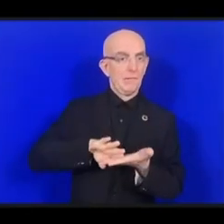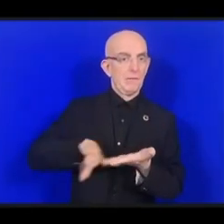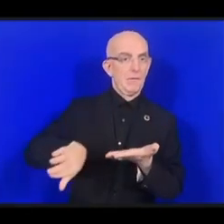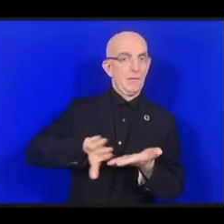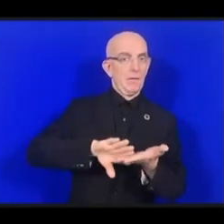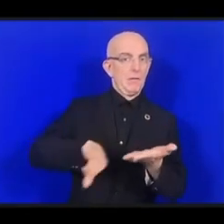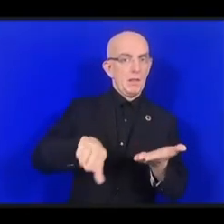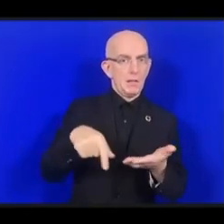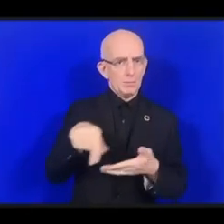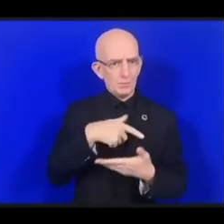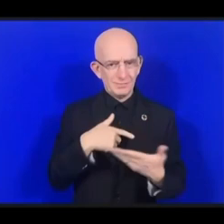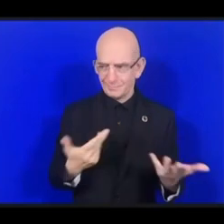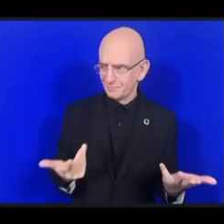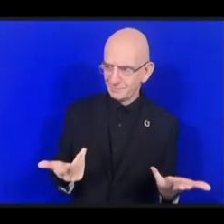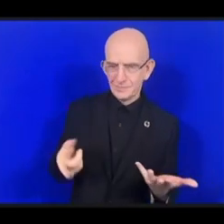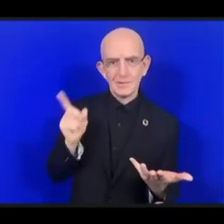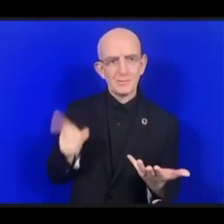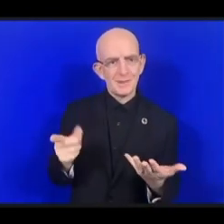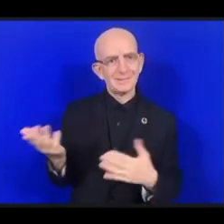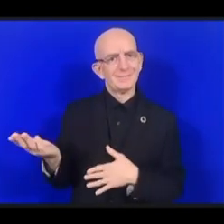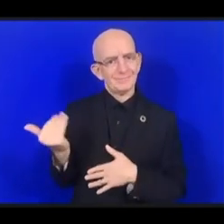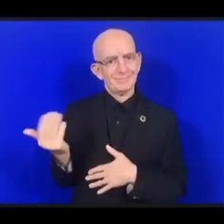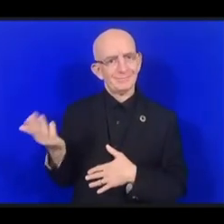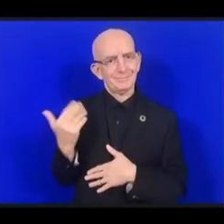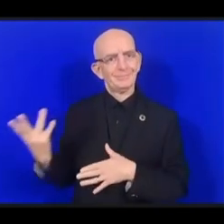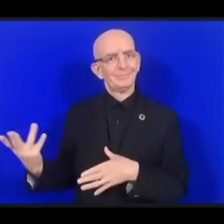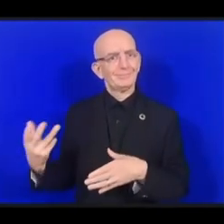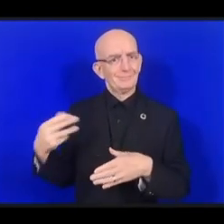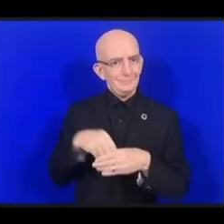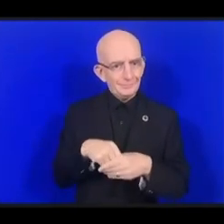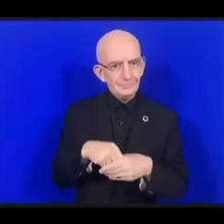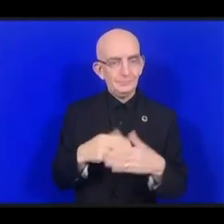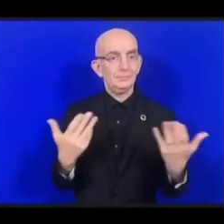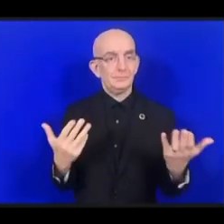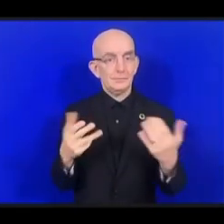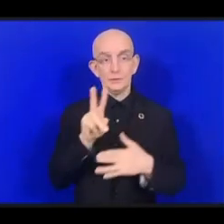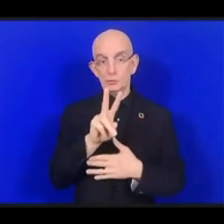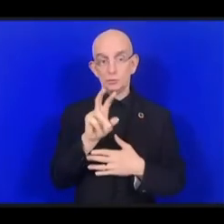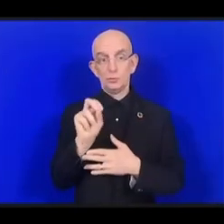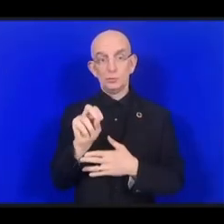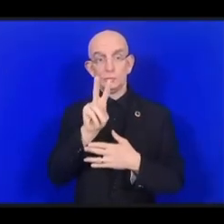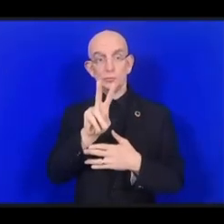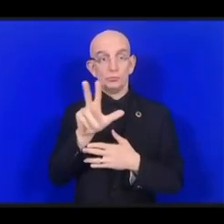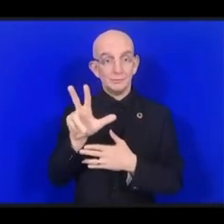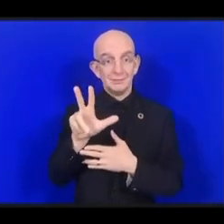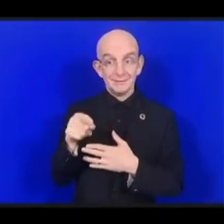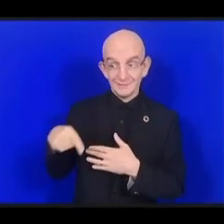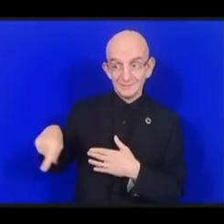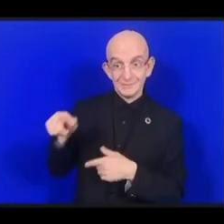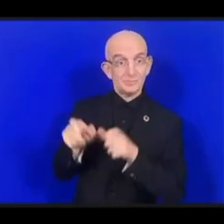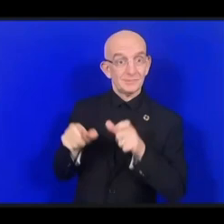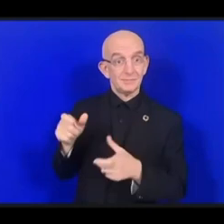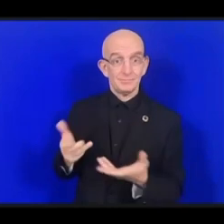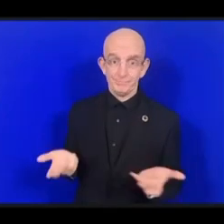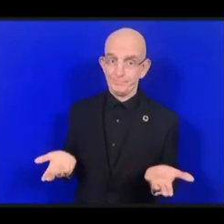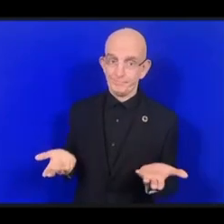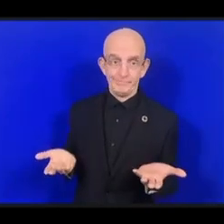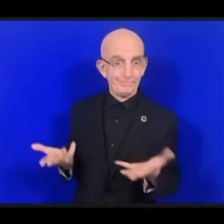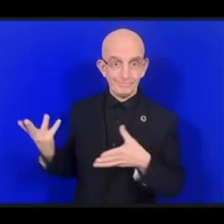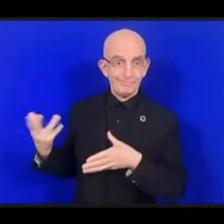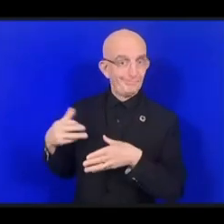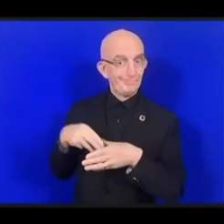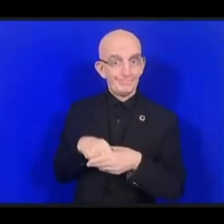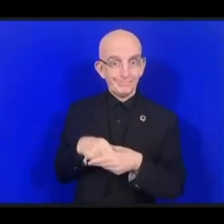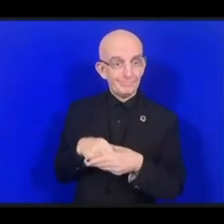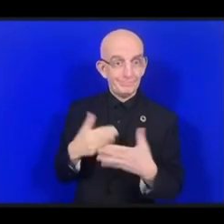はなりません2022年でも26億人の人たちがインターネットに繋がっていないあるいは有意なコネクティビティが得られていない